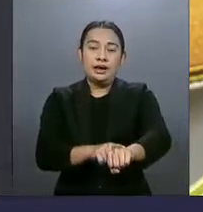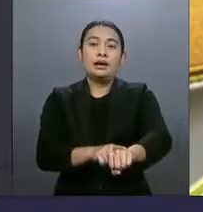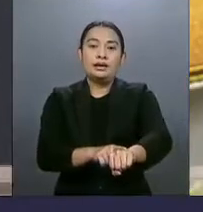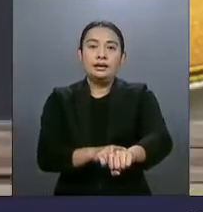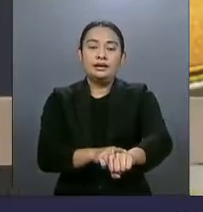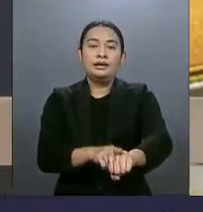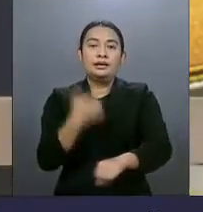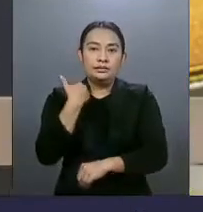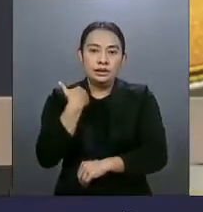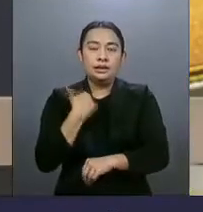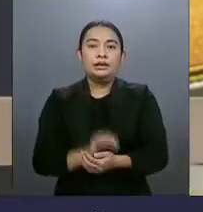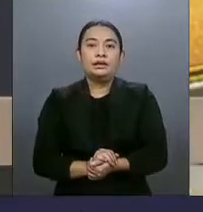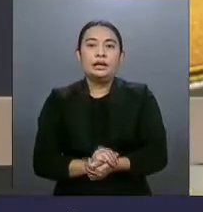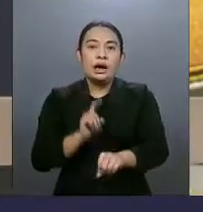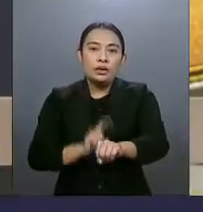มาก